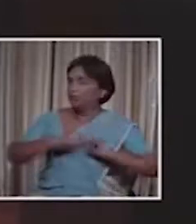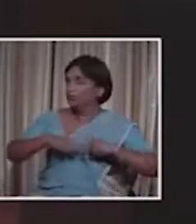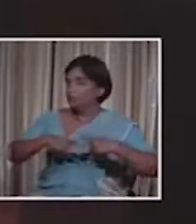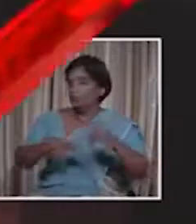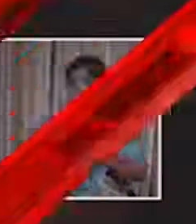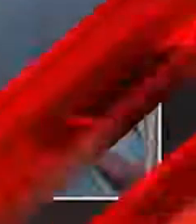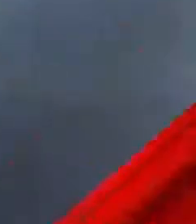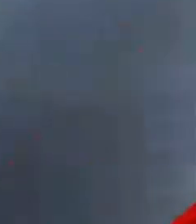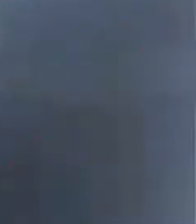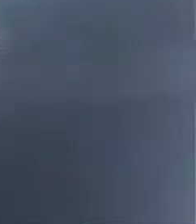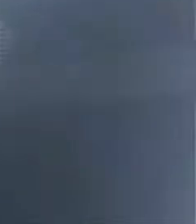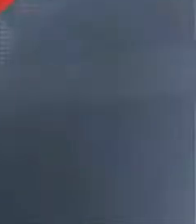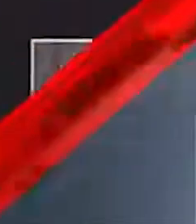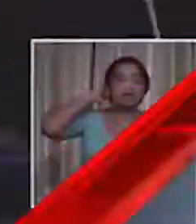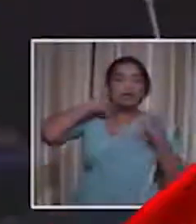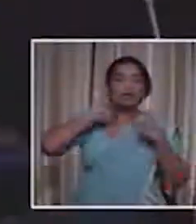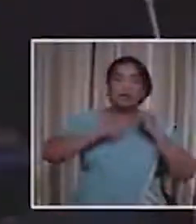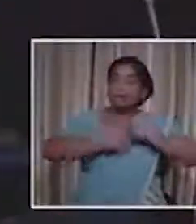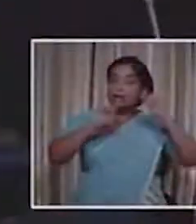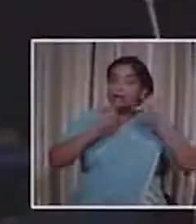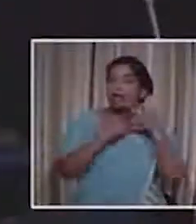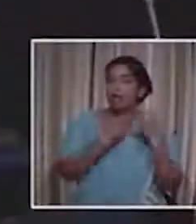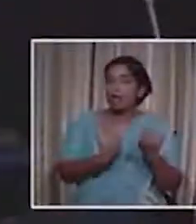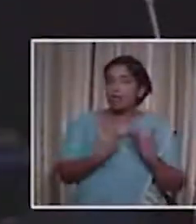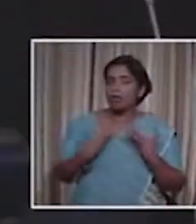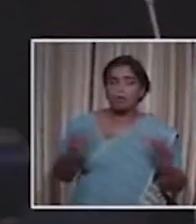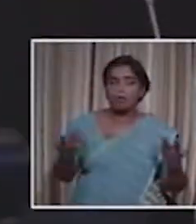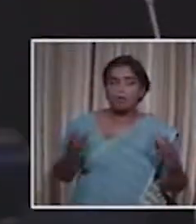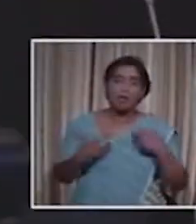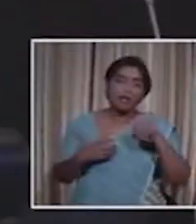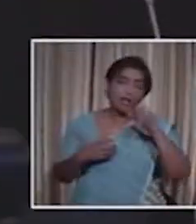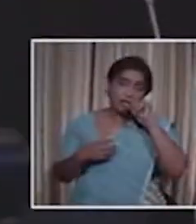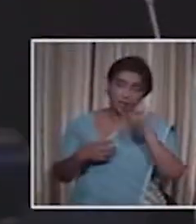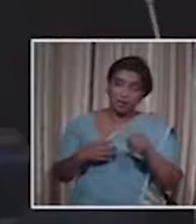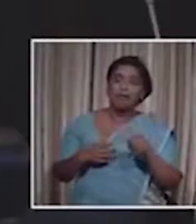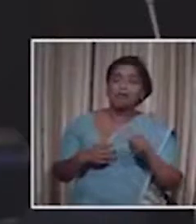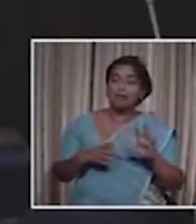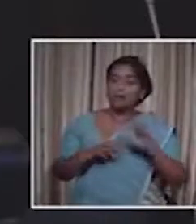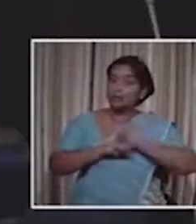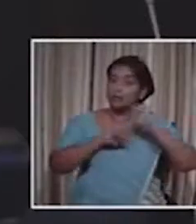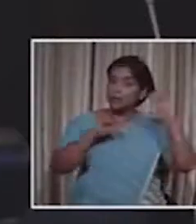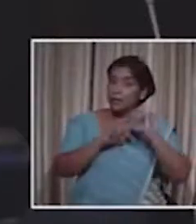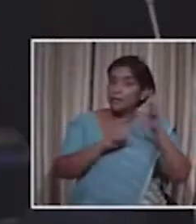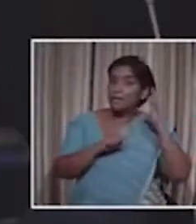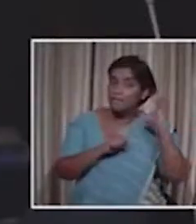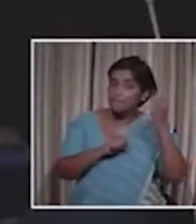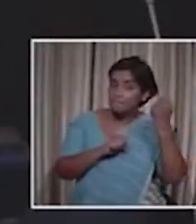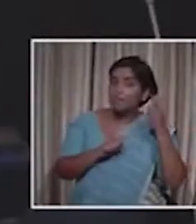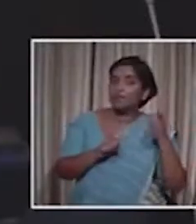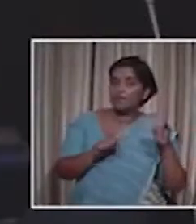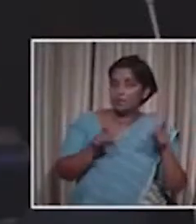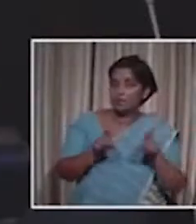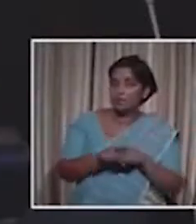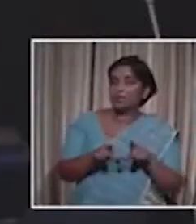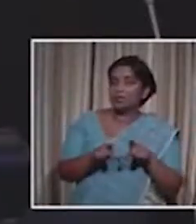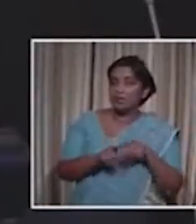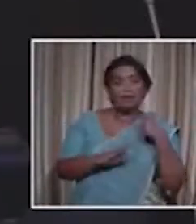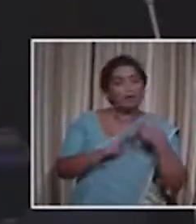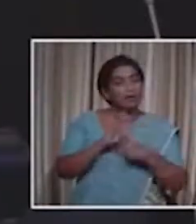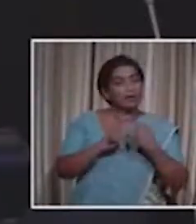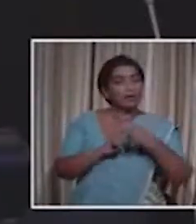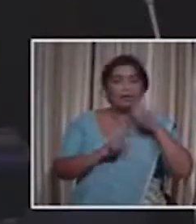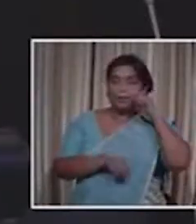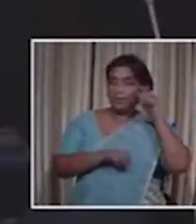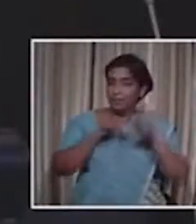இதாமத் மசீருவித்திவிரம். நாட்டில் தற்போது கையிருப்பில் உள்ள பொருட்களை உரியவாறு மக்களுக்கு பகிர்ந்தளிப்பதற்கு ஏதுவான நடவடிக்கைகளை